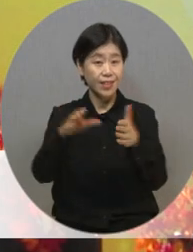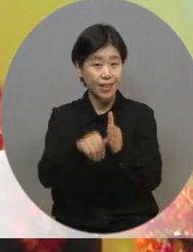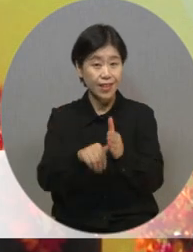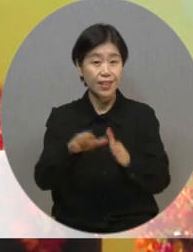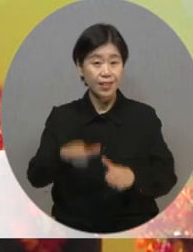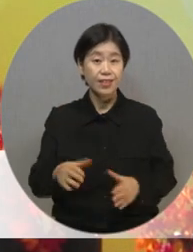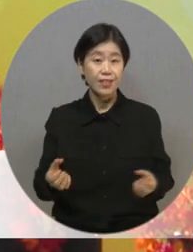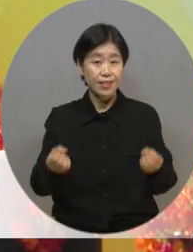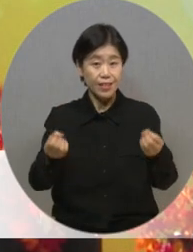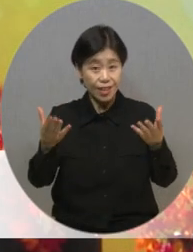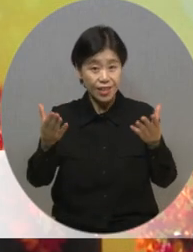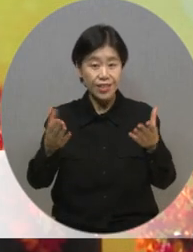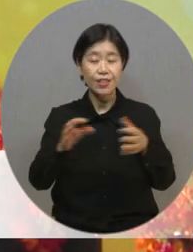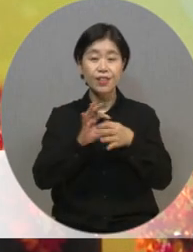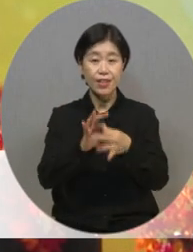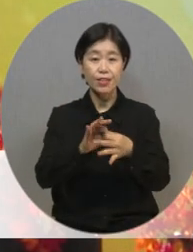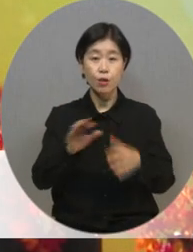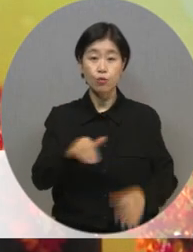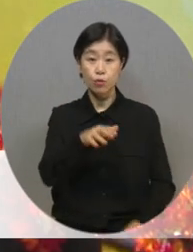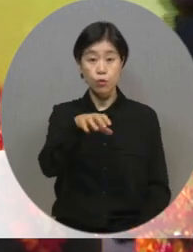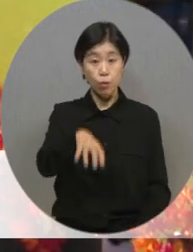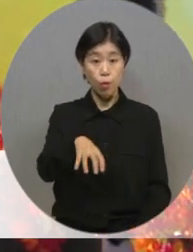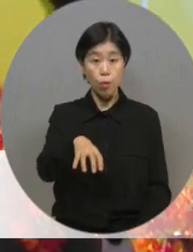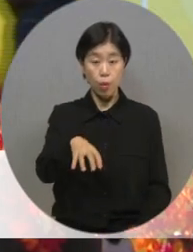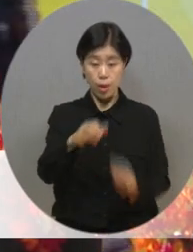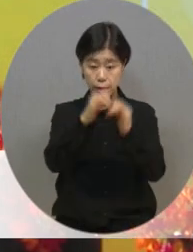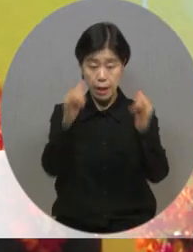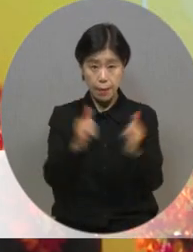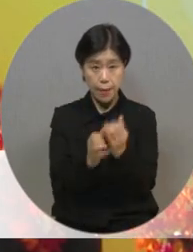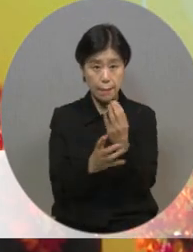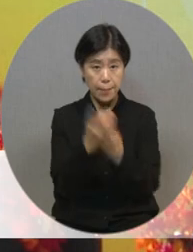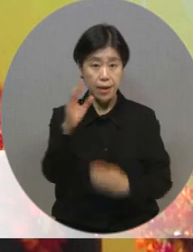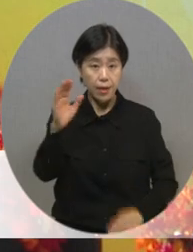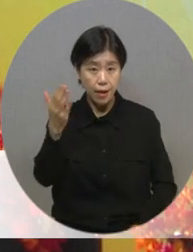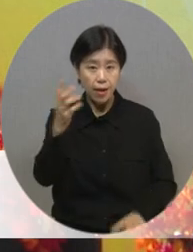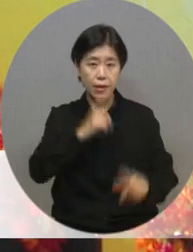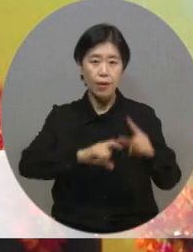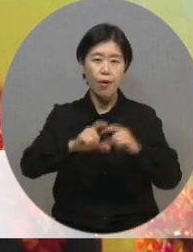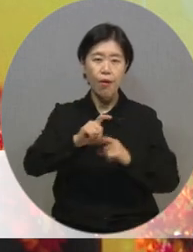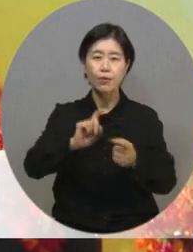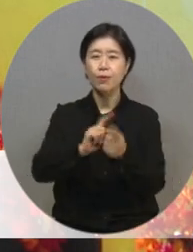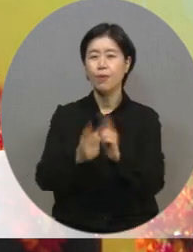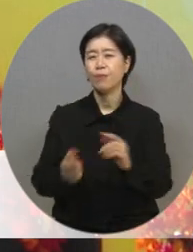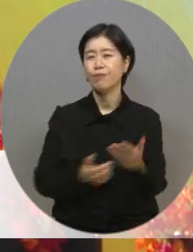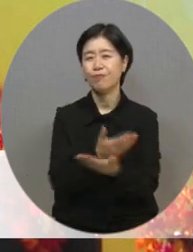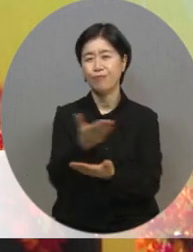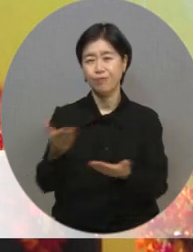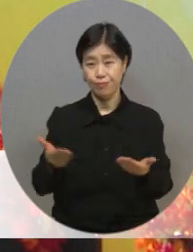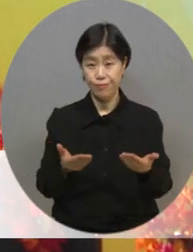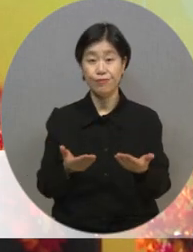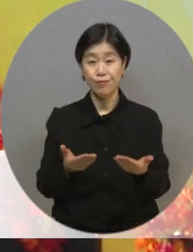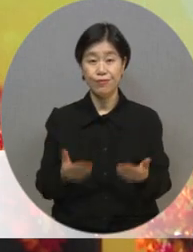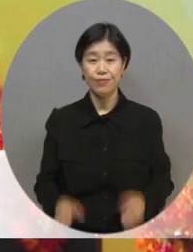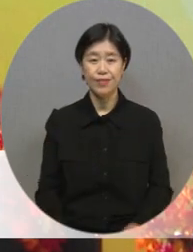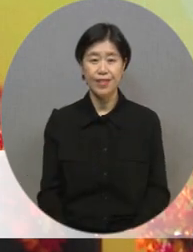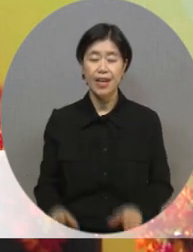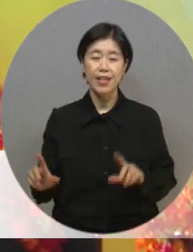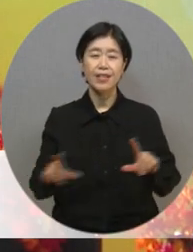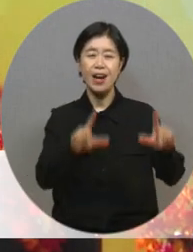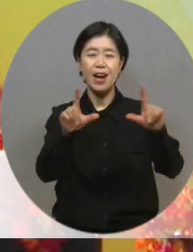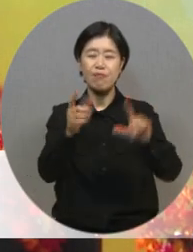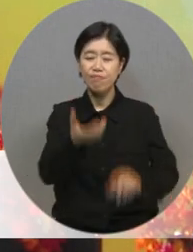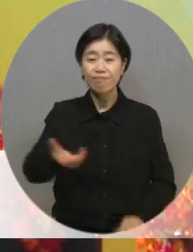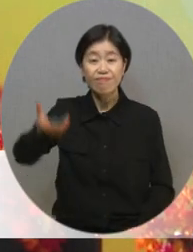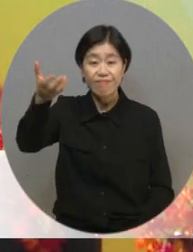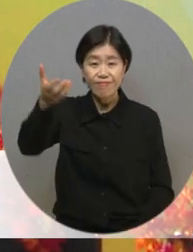이번 나눔 축제를 통해 우리 지역 사회가 하나가 되어 더욱더 나눔을 베풀고 지역민들의 짧은 시간이지만